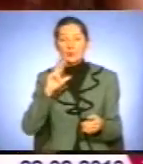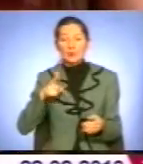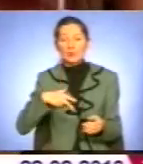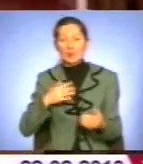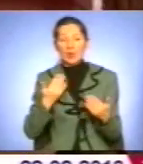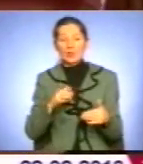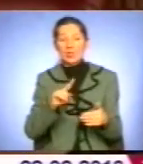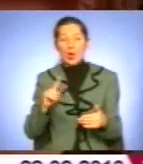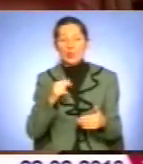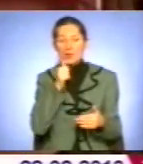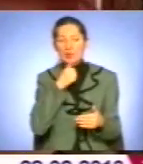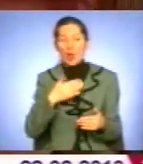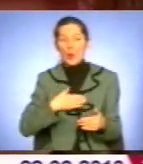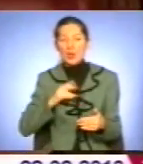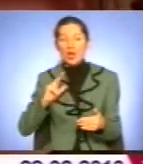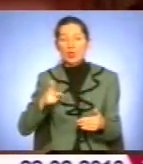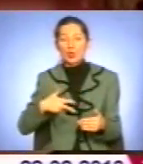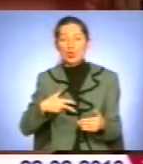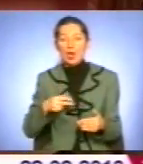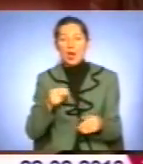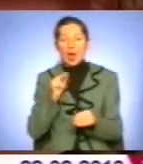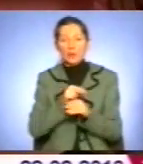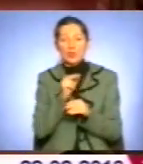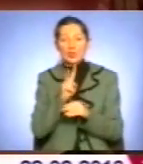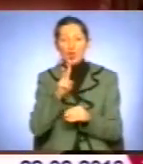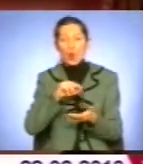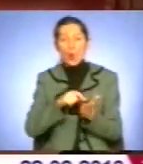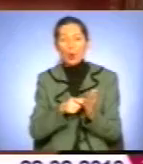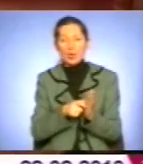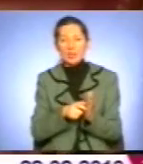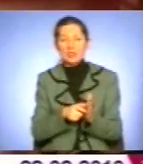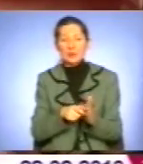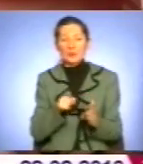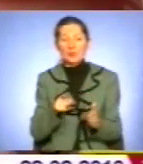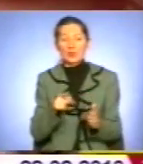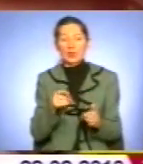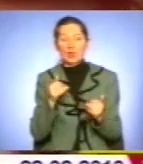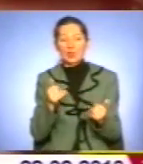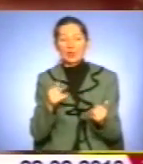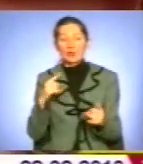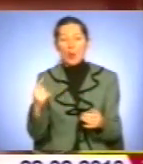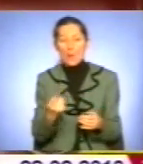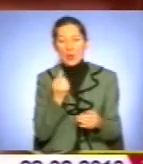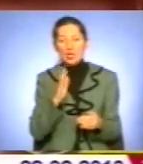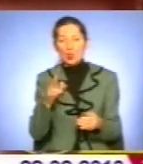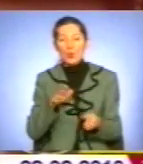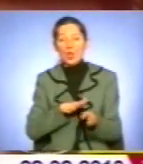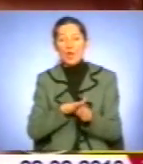Моя дитина, її звучка, чи вона навчається у другому класі, їй 8 років. Сьогодні вона з класу буде виконувати